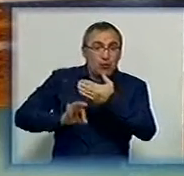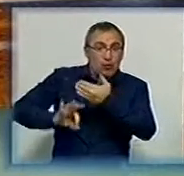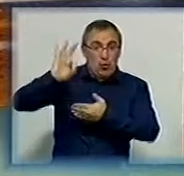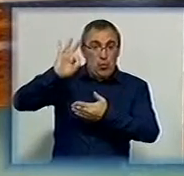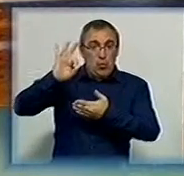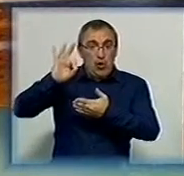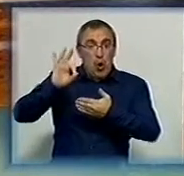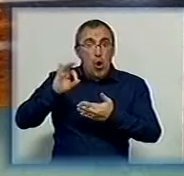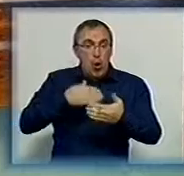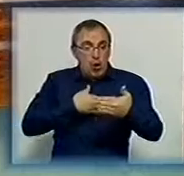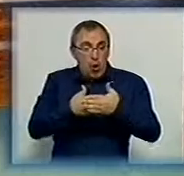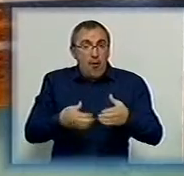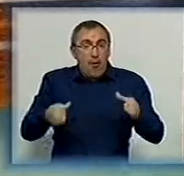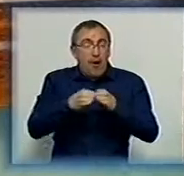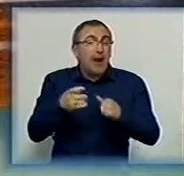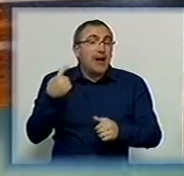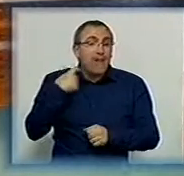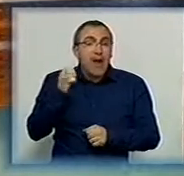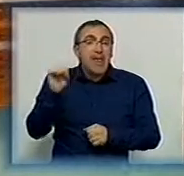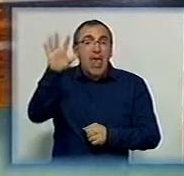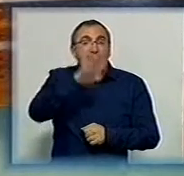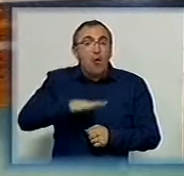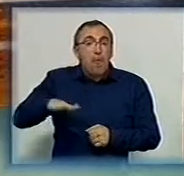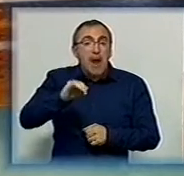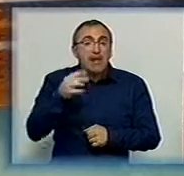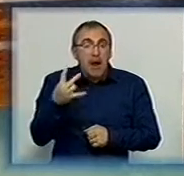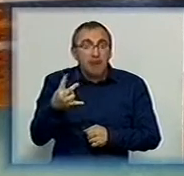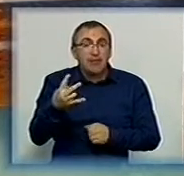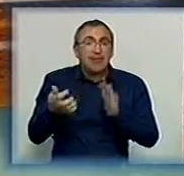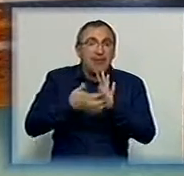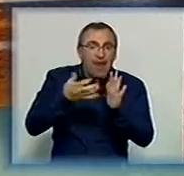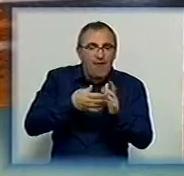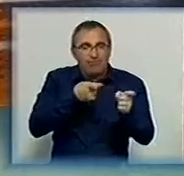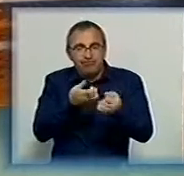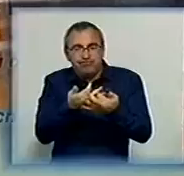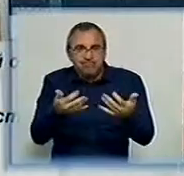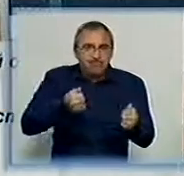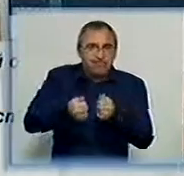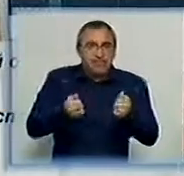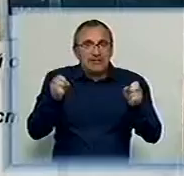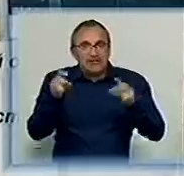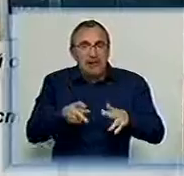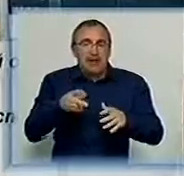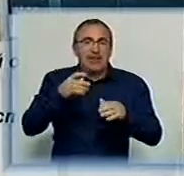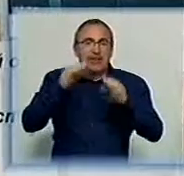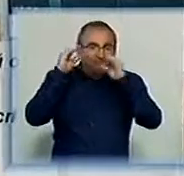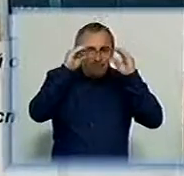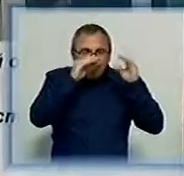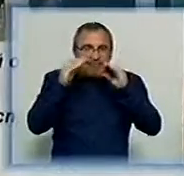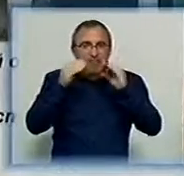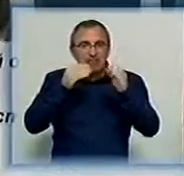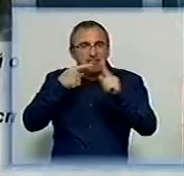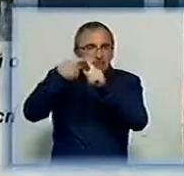інформацією громадської організації «Кіровоградський Євромайдан», бійцям бракує обладнання та спецзасобів. Украй потрібні тепловізори, коліматорні